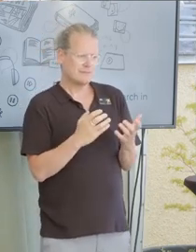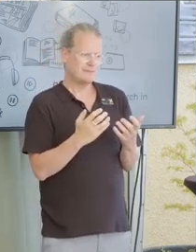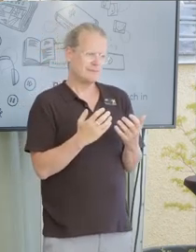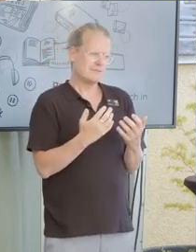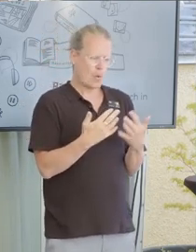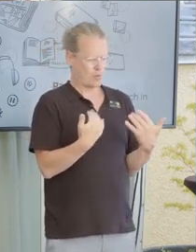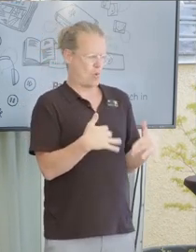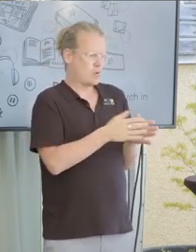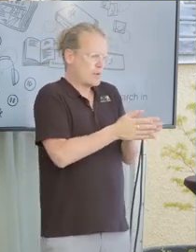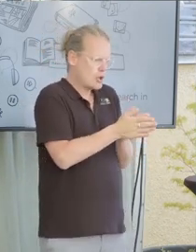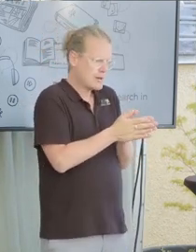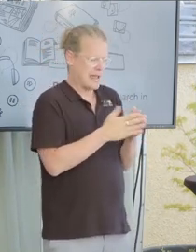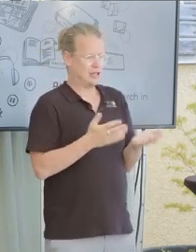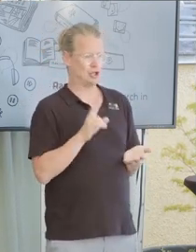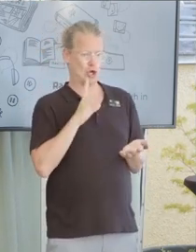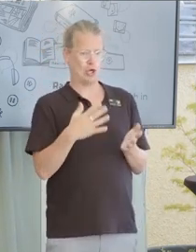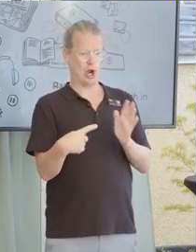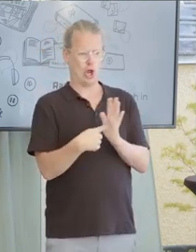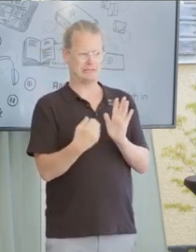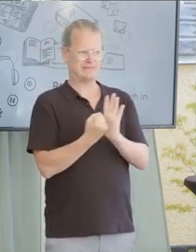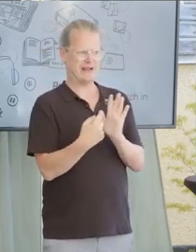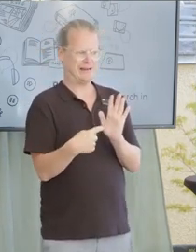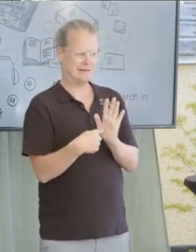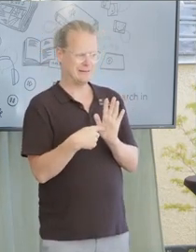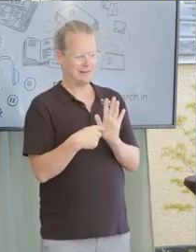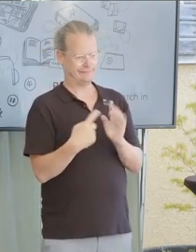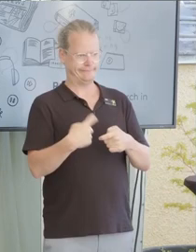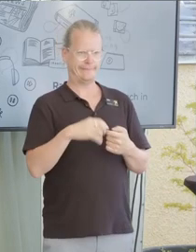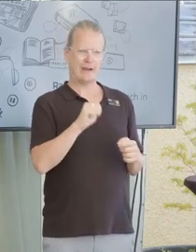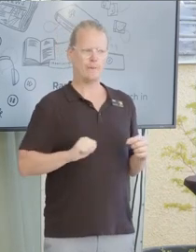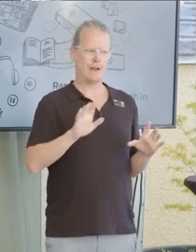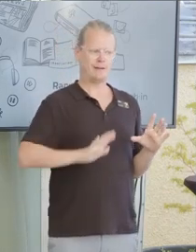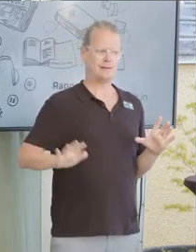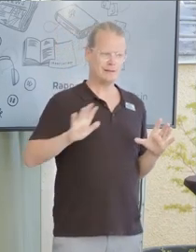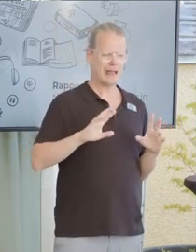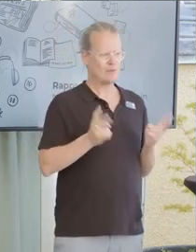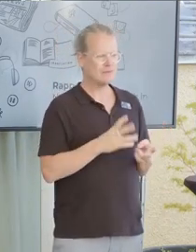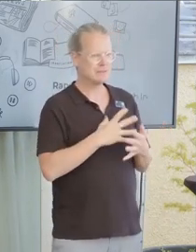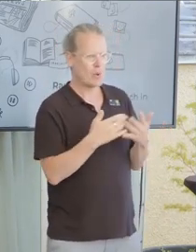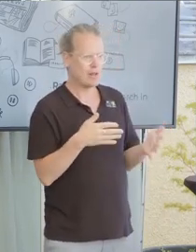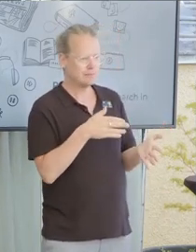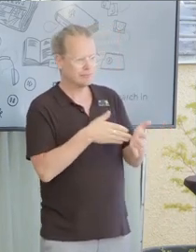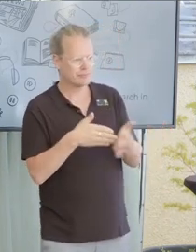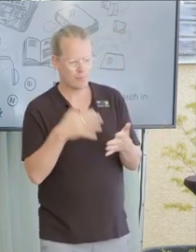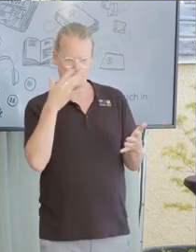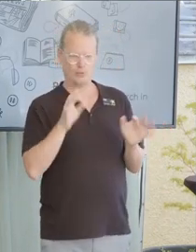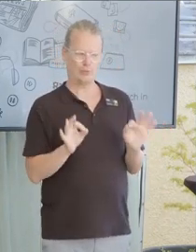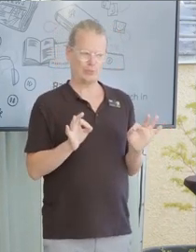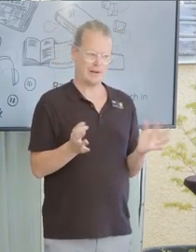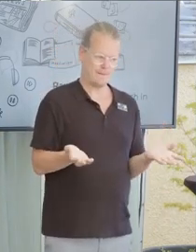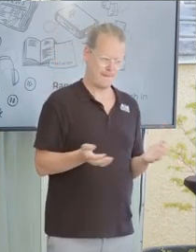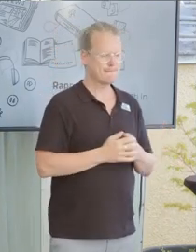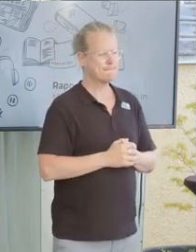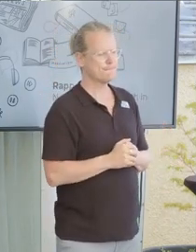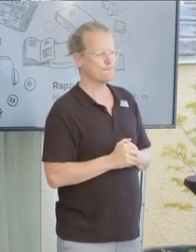det här området, att det finns liknande utmaningar som man möter i många europeiska länder. Och det tycker jag var spännande att se, för att ett av